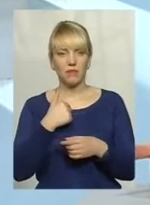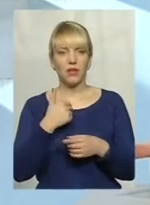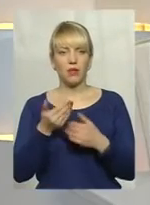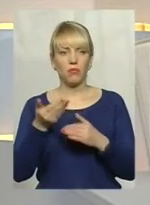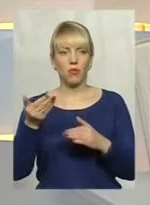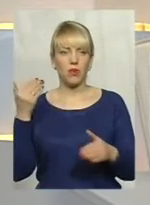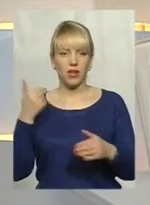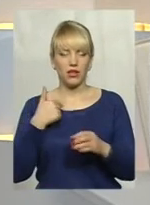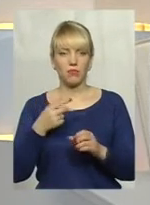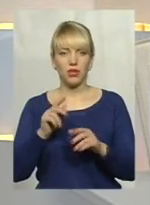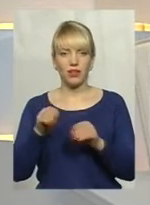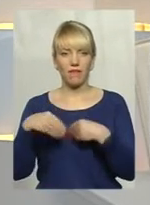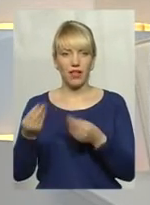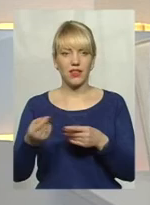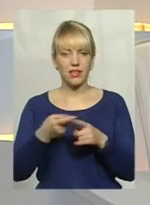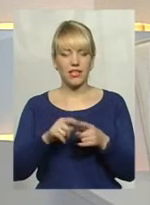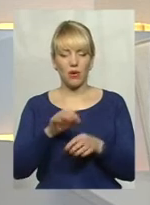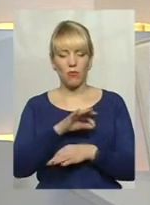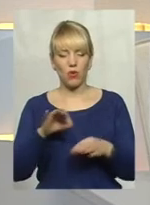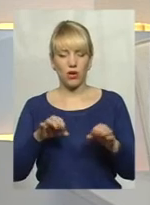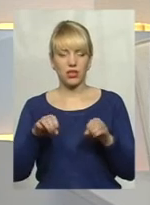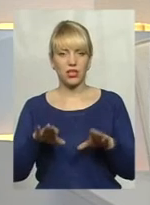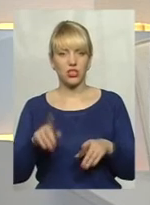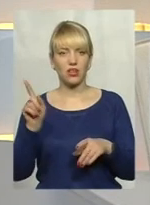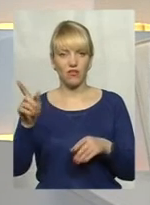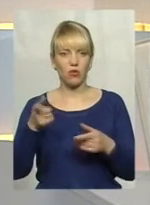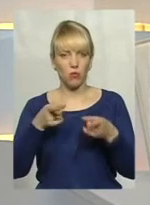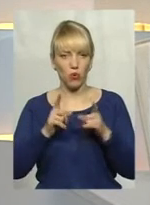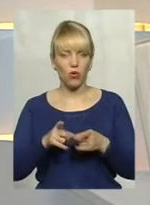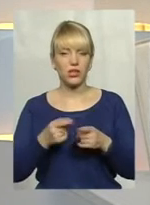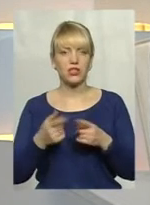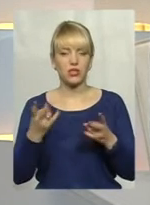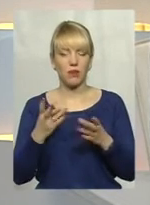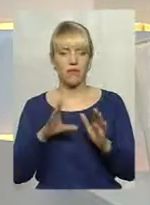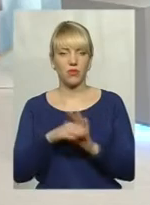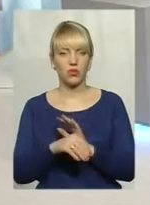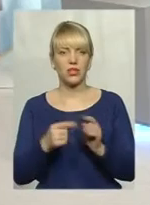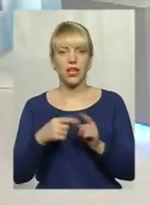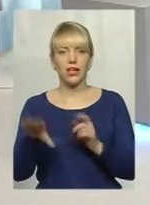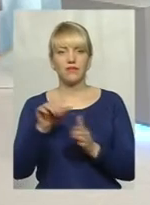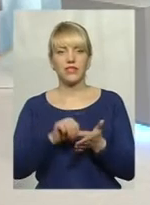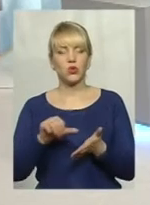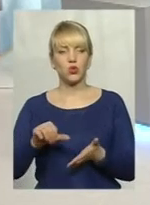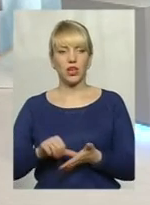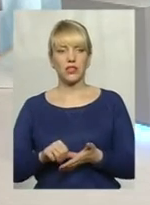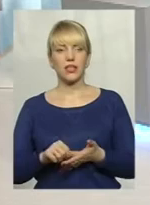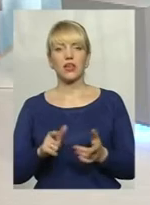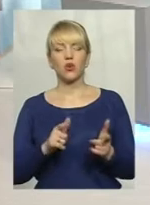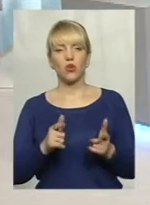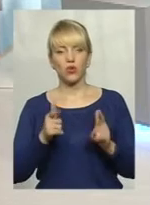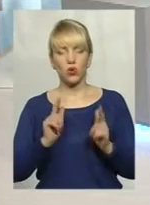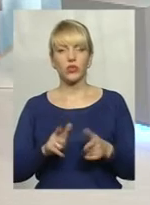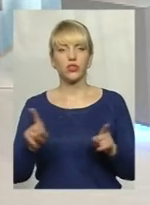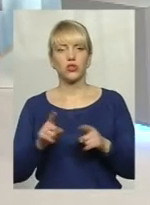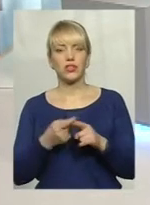цей проєкт рішення, і вона погодилась на це, каже, що це потрібно виносити. І так само всі учасники, ну, погодились, що це потрібно